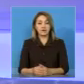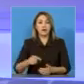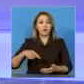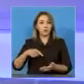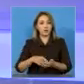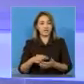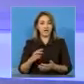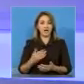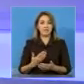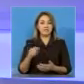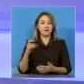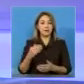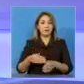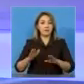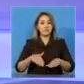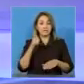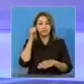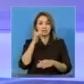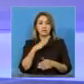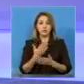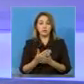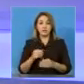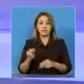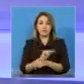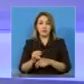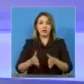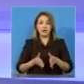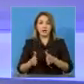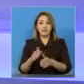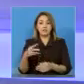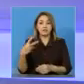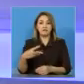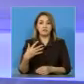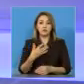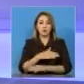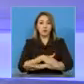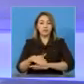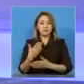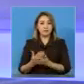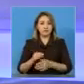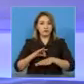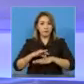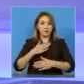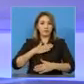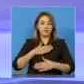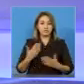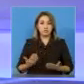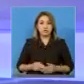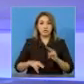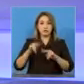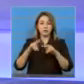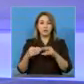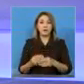В городе Алга только за последние 3 года было отремонтировано дорожное покрытие на 20 улицах. Кроме того, ведется активная жилищная застройка